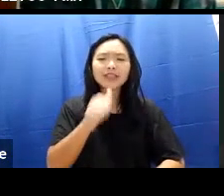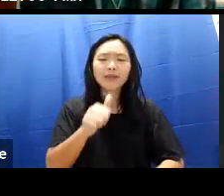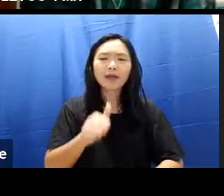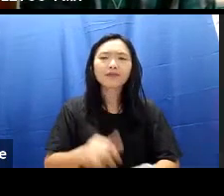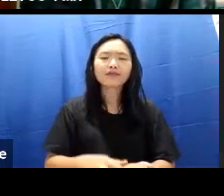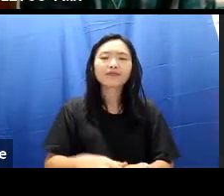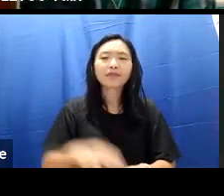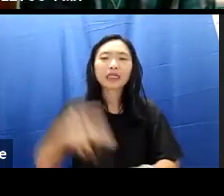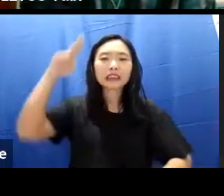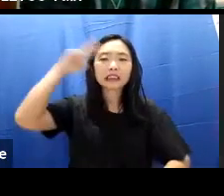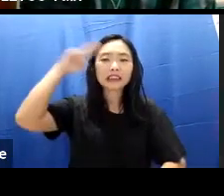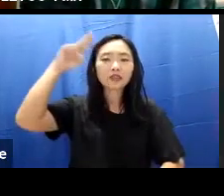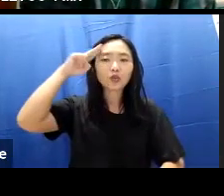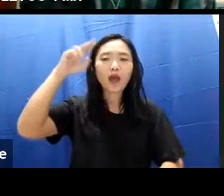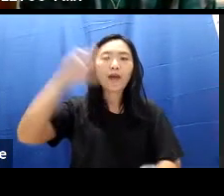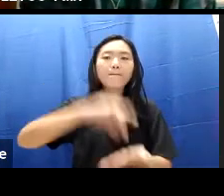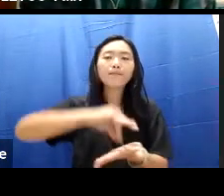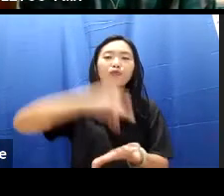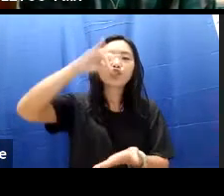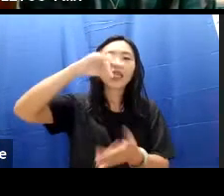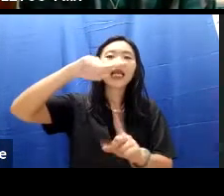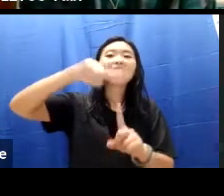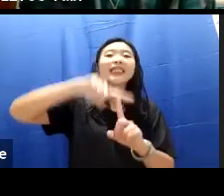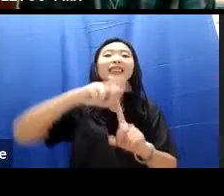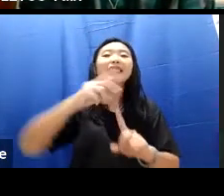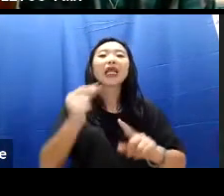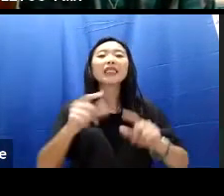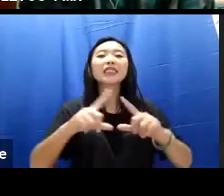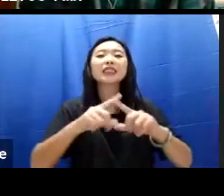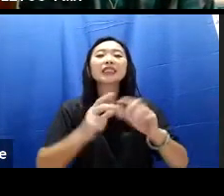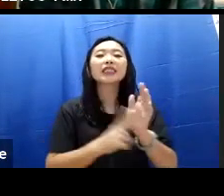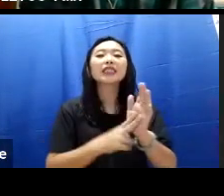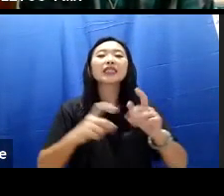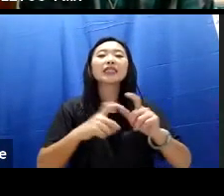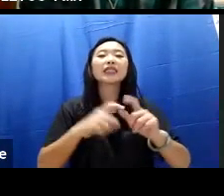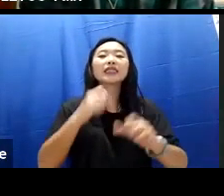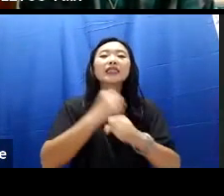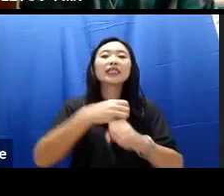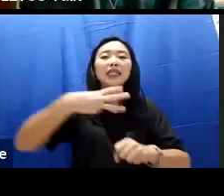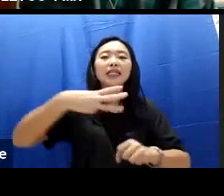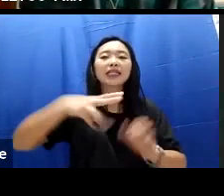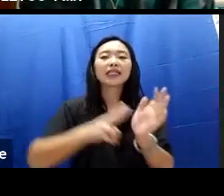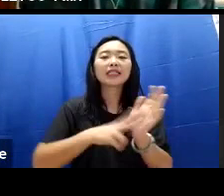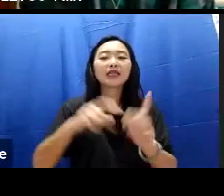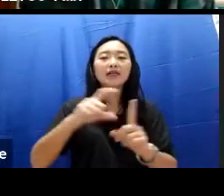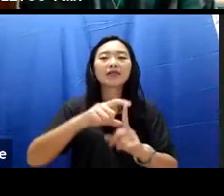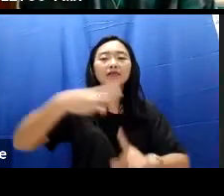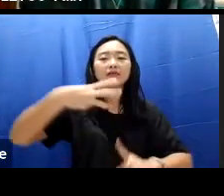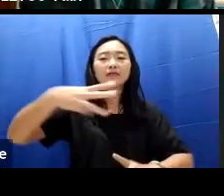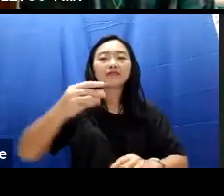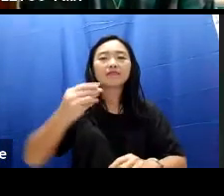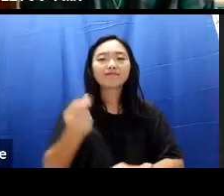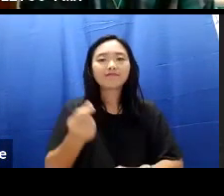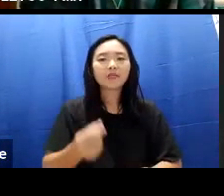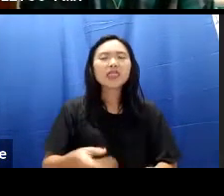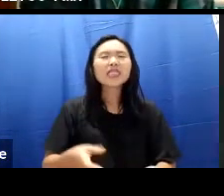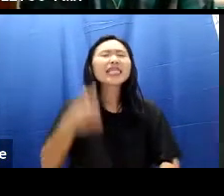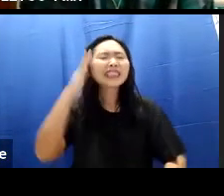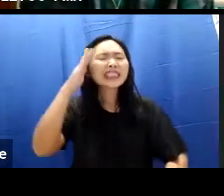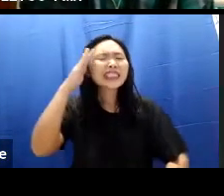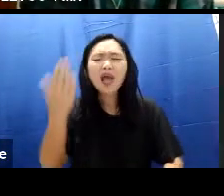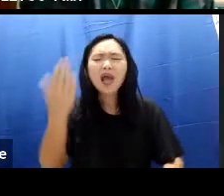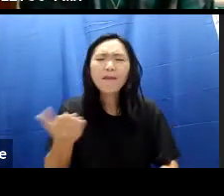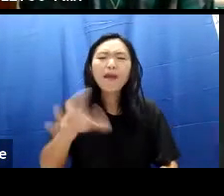ketua pusat tadi gender ya, dan anak di UI. Kenapa sih Mbak memilih gender, seksualitas, dan juga feminisme